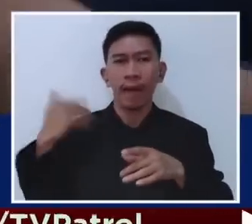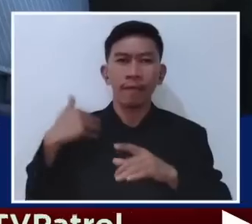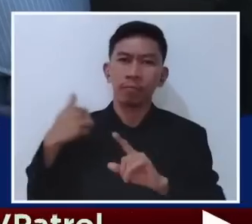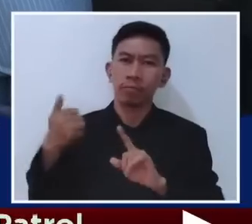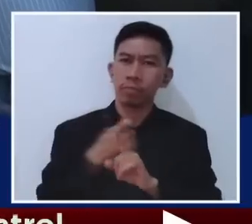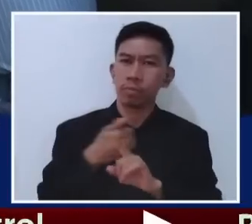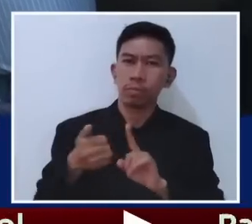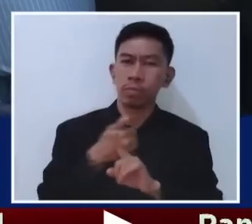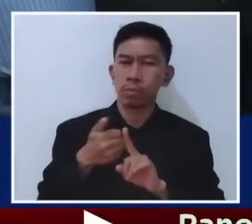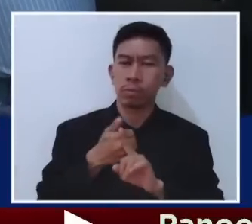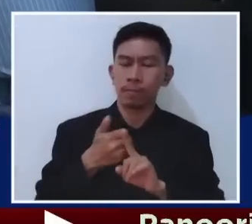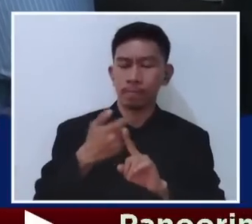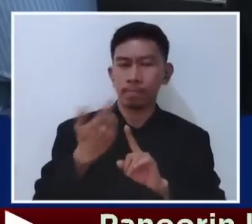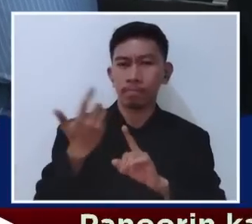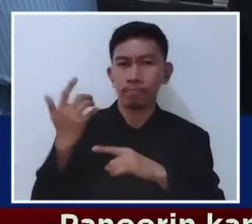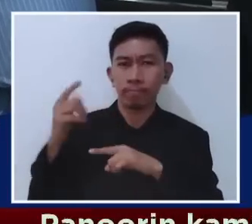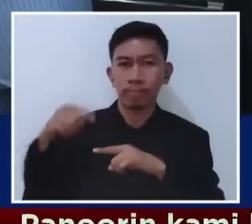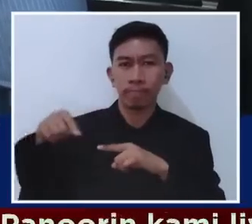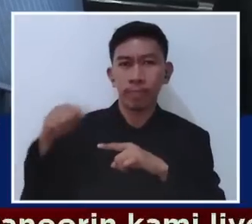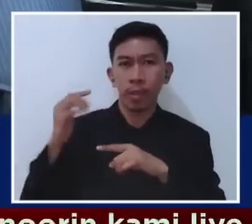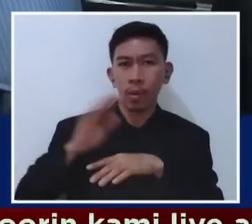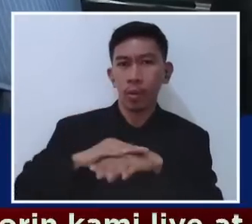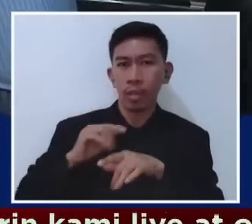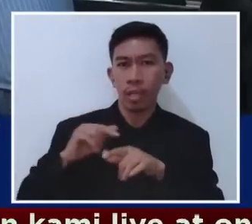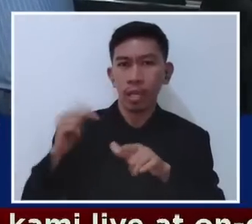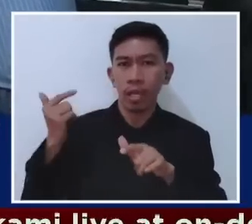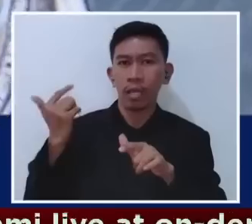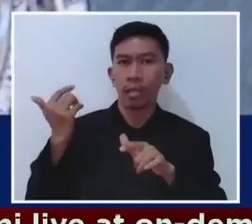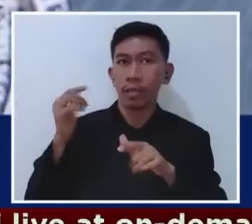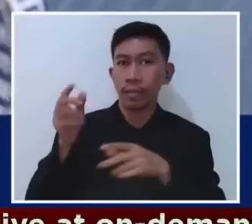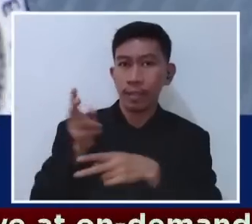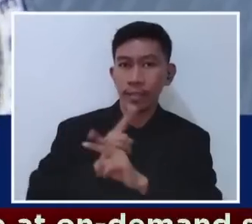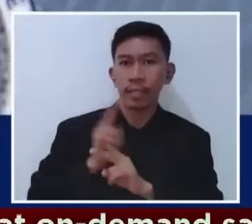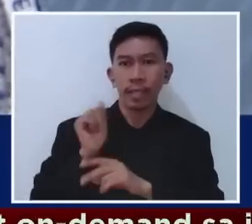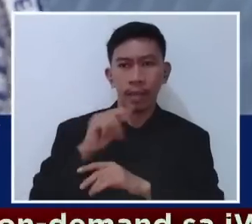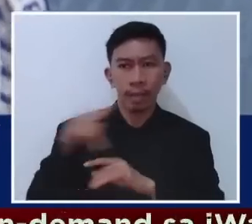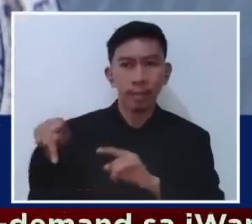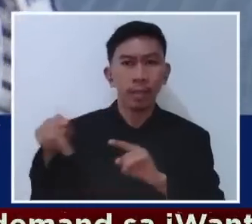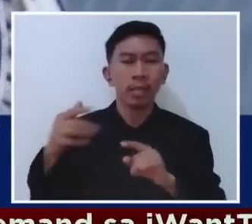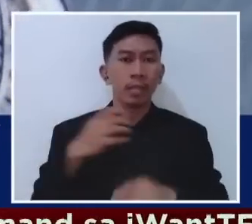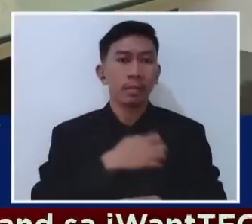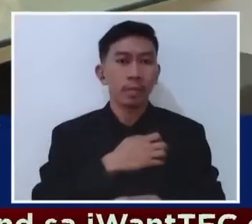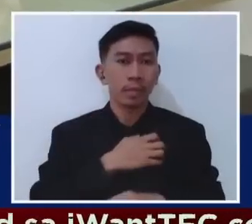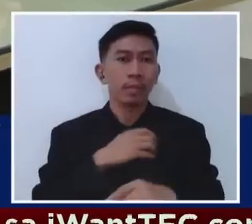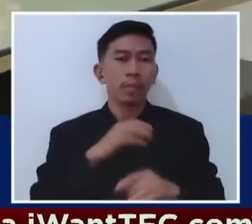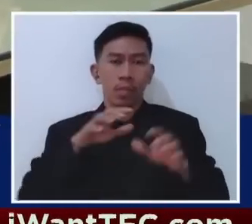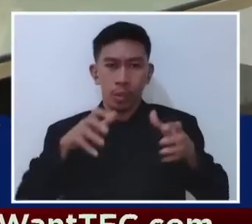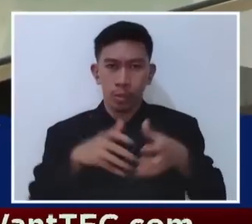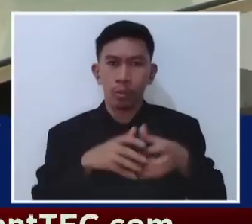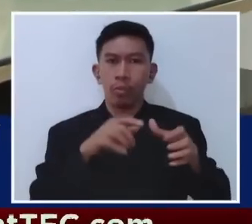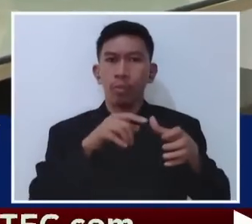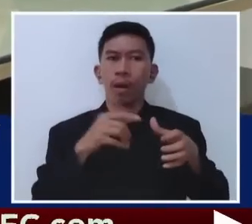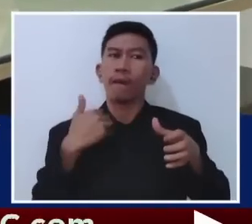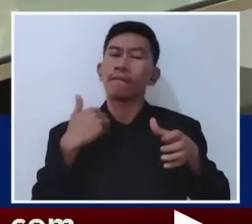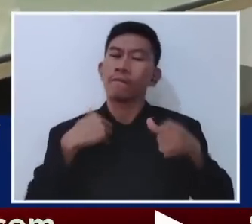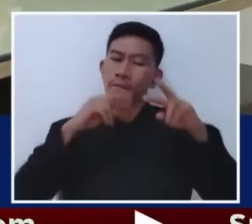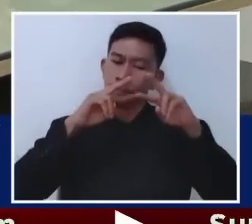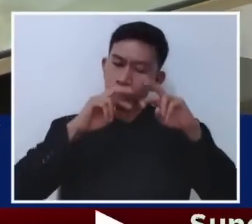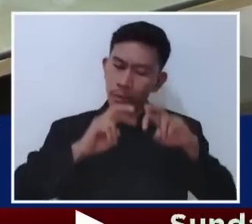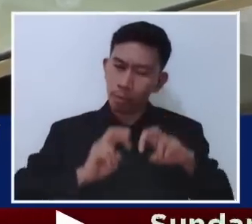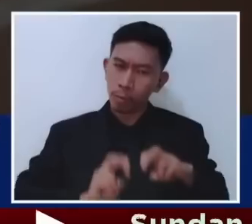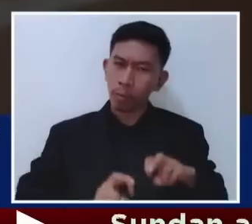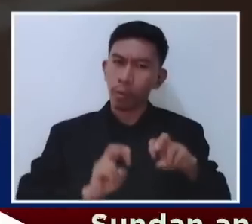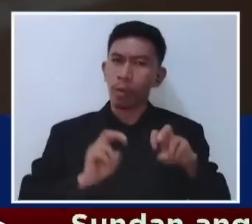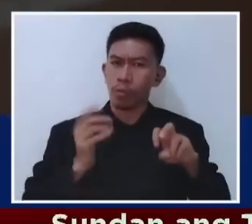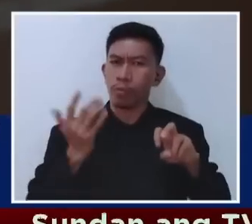app. Iniimbestigahan na ng PNP Anti-Cybercrime Group ang kanilang mga reklamo at aalamin ang identity ng